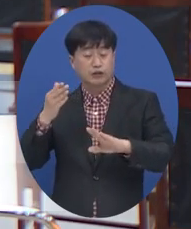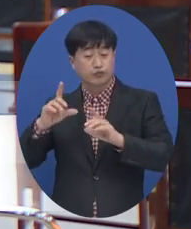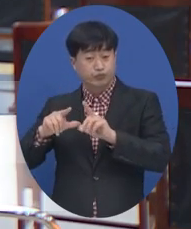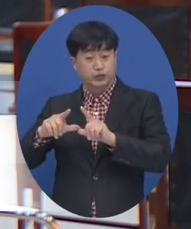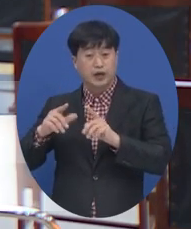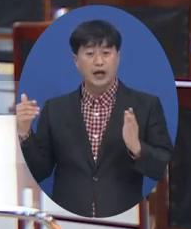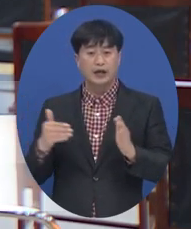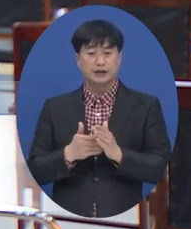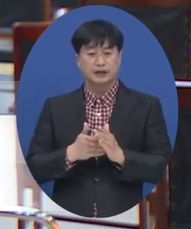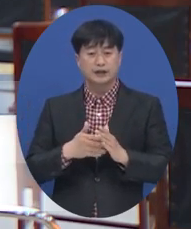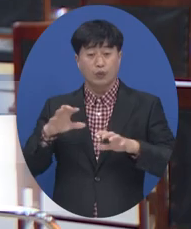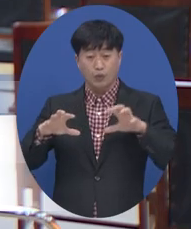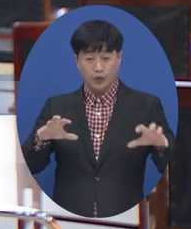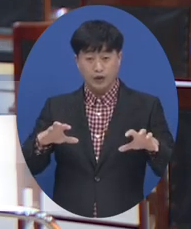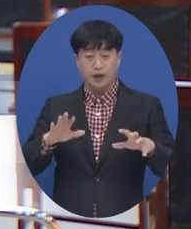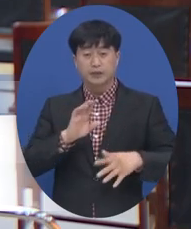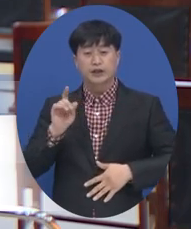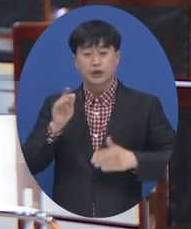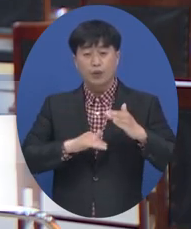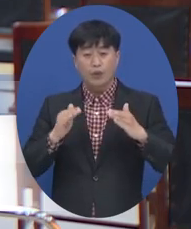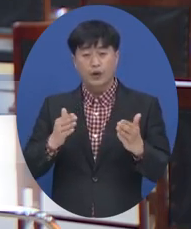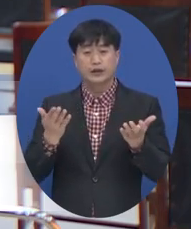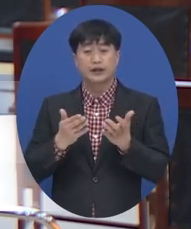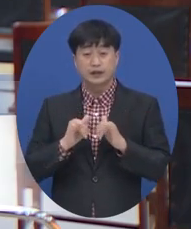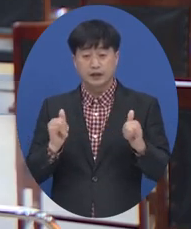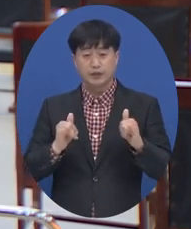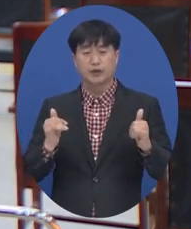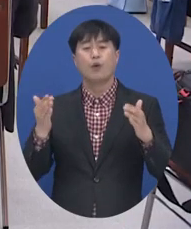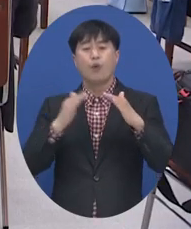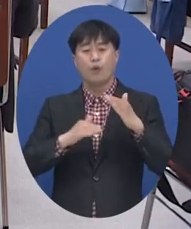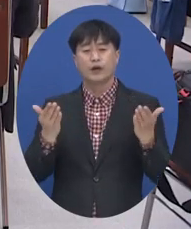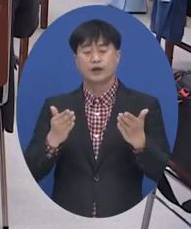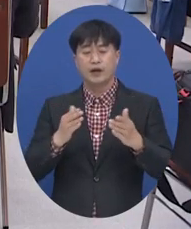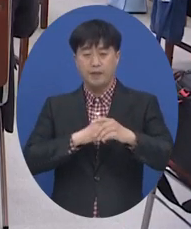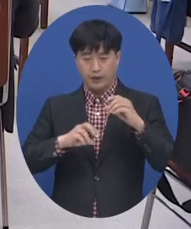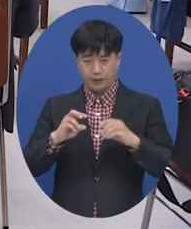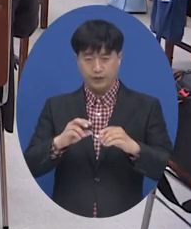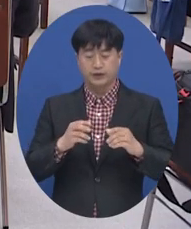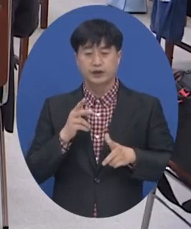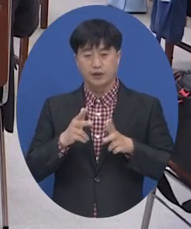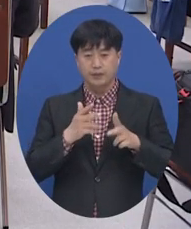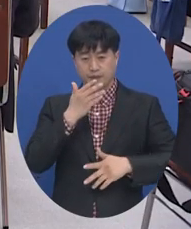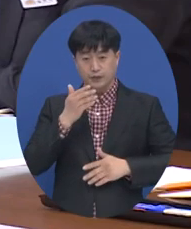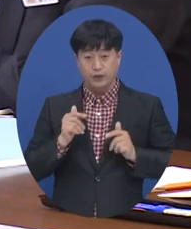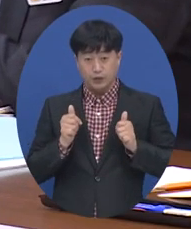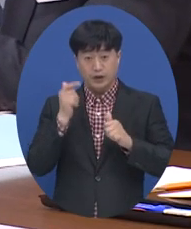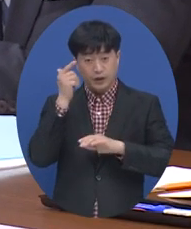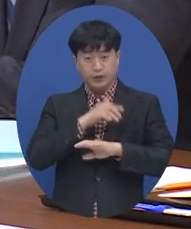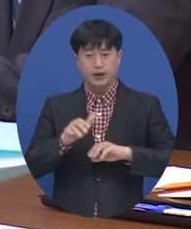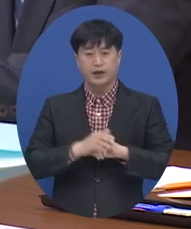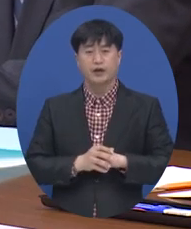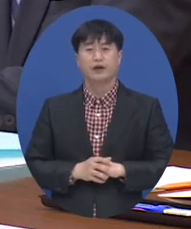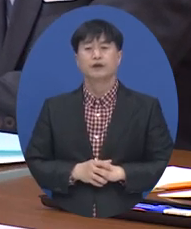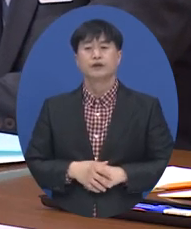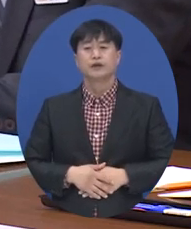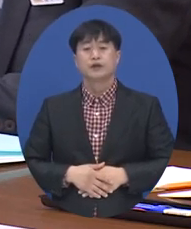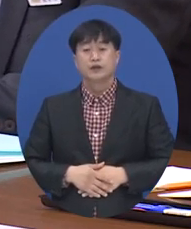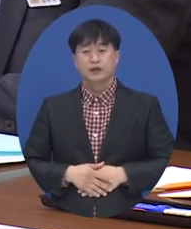부분에서도 다른 영역에서도 비정규직의 정규직화 사업을 할 생각이고요. 도는 대학 내 비정규직 노동자의 노동권 보장을